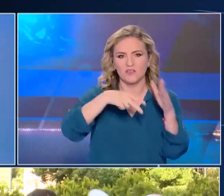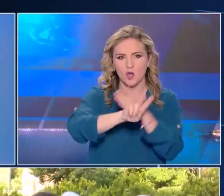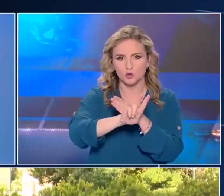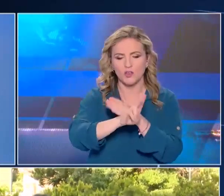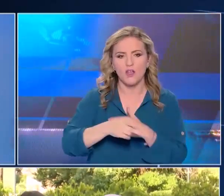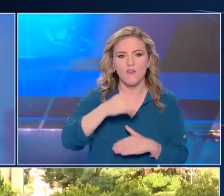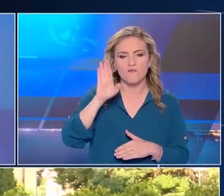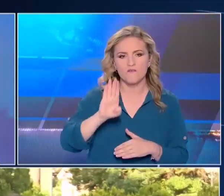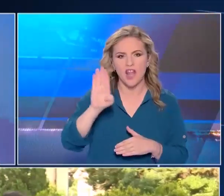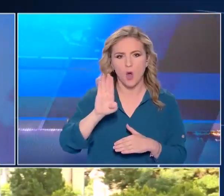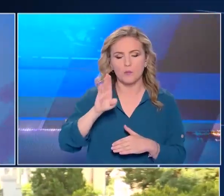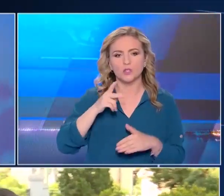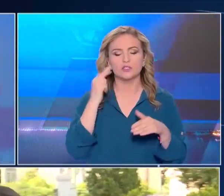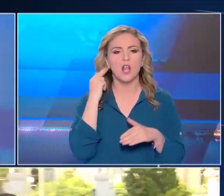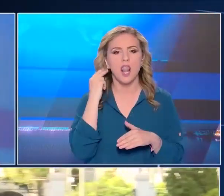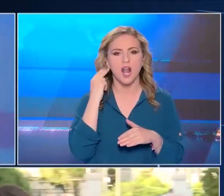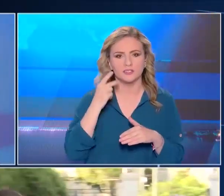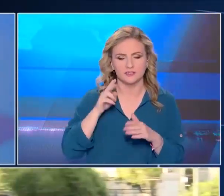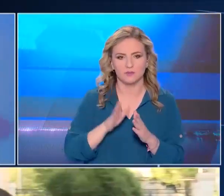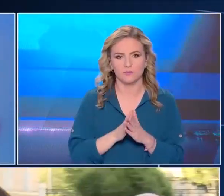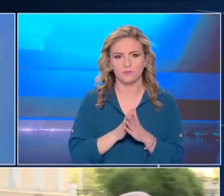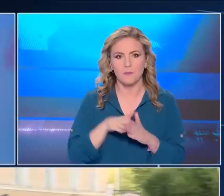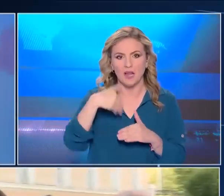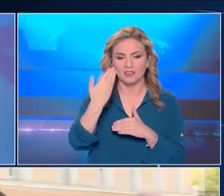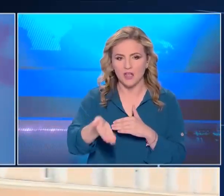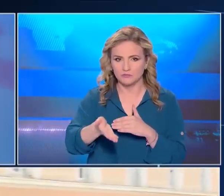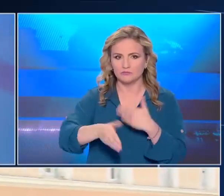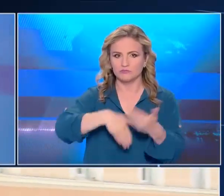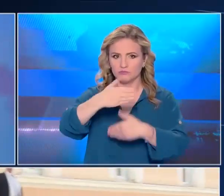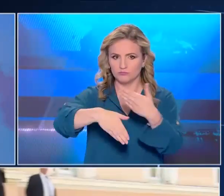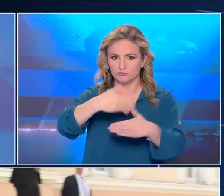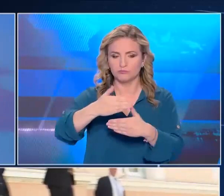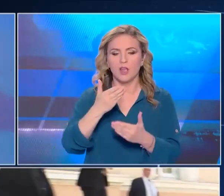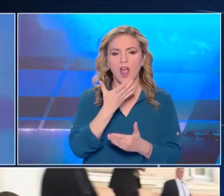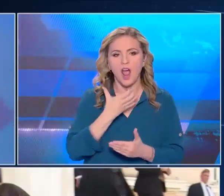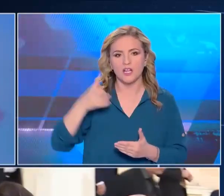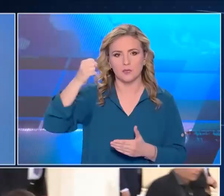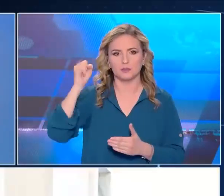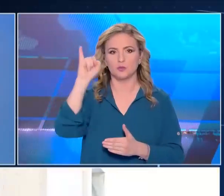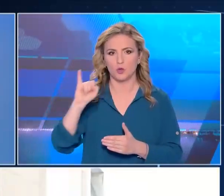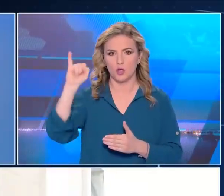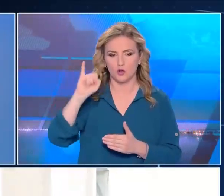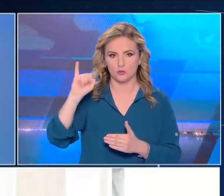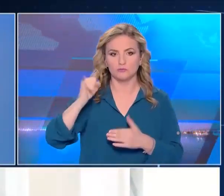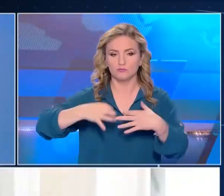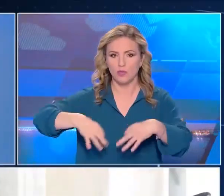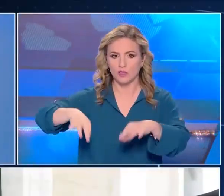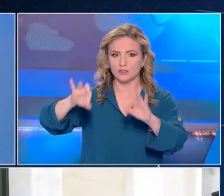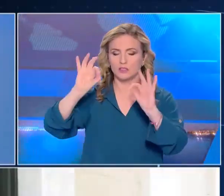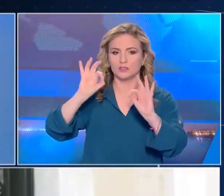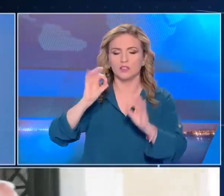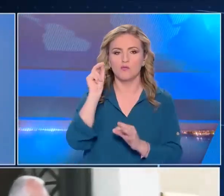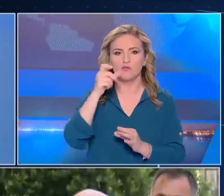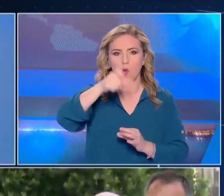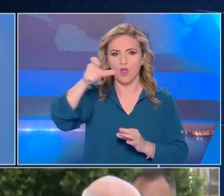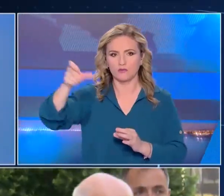ο κύριος Βελόπουλος στη Λάρισα. Αμέσως μετά θα γίνει από τον Αρχιεπίσκοπο Ιερώνυμο, θα ξεκινήσουν οι